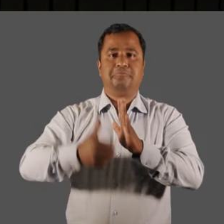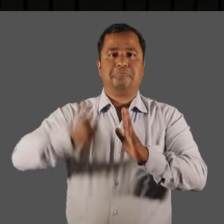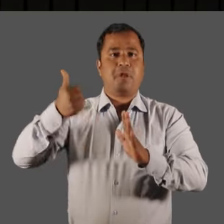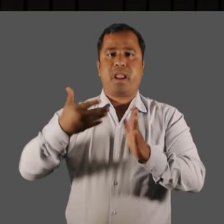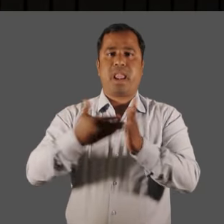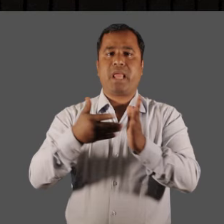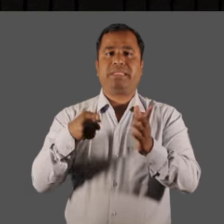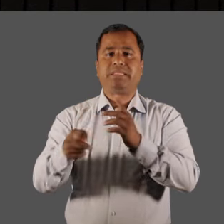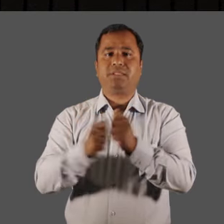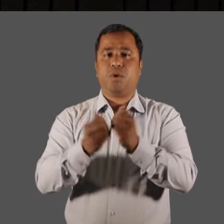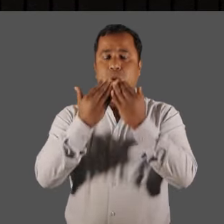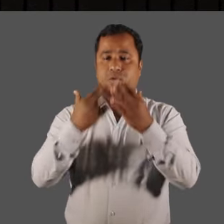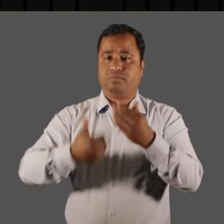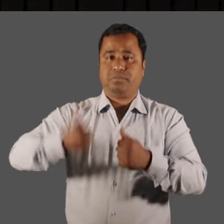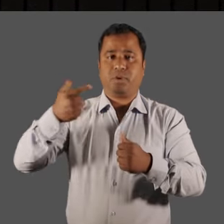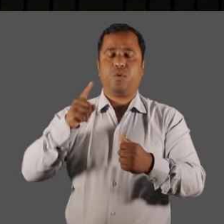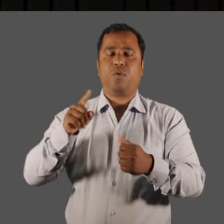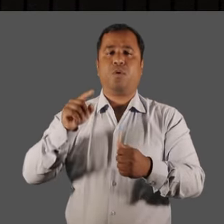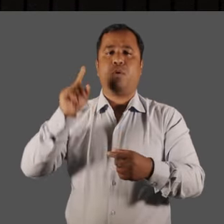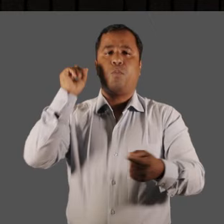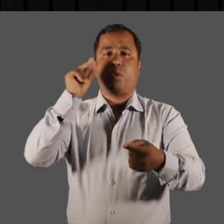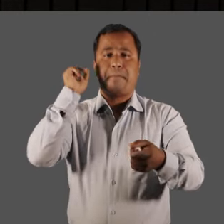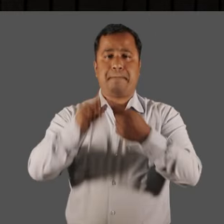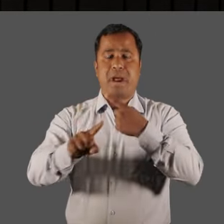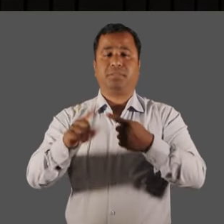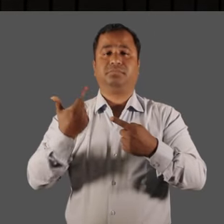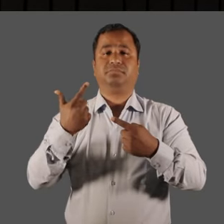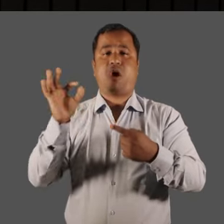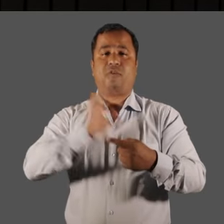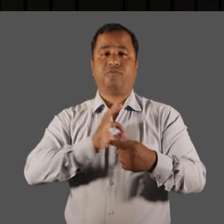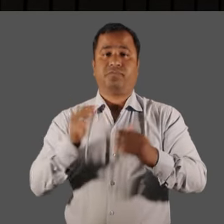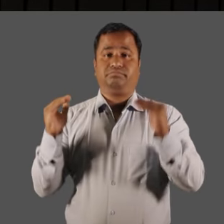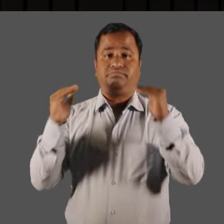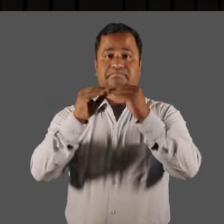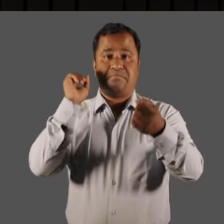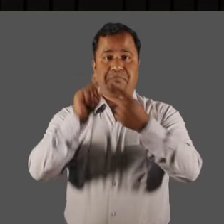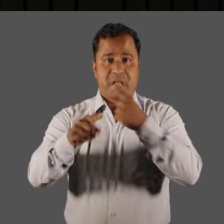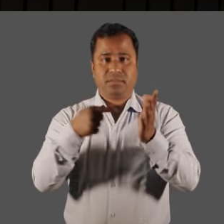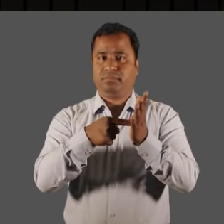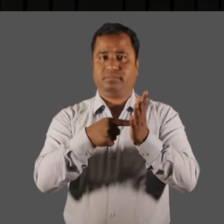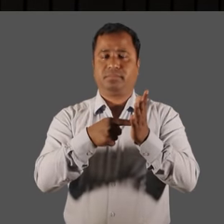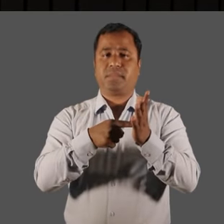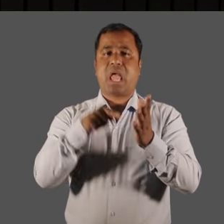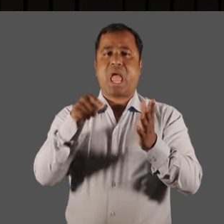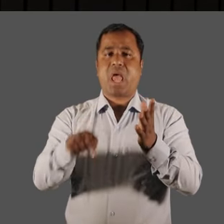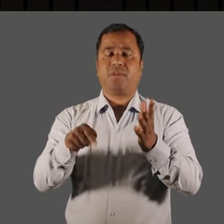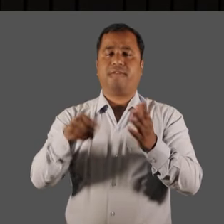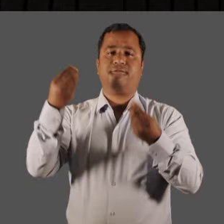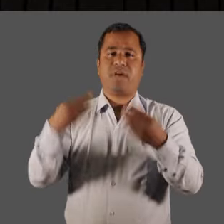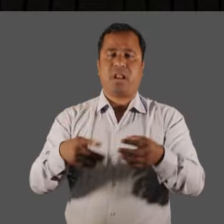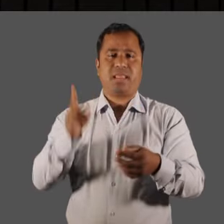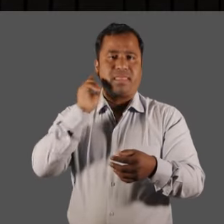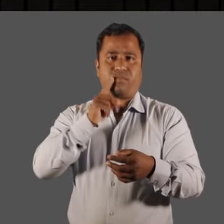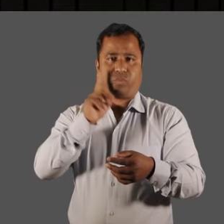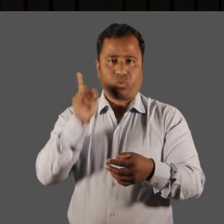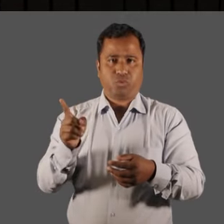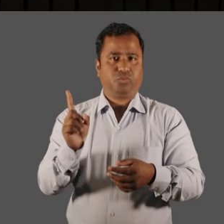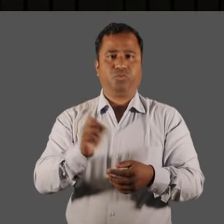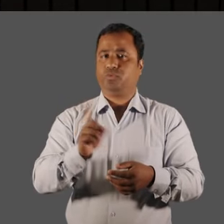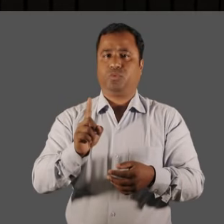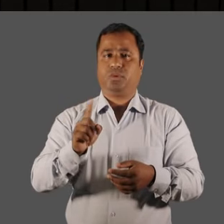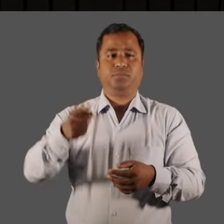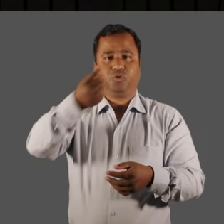বড় জায়গায় যায় সেখানে আসলে সে কম্পিট করতে পারে না। এটার জন্য না আমি আসলে তাকে কখনোই দোষ দেই না, একজন শ্রবণ প্রতিবন্ধী মানুষের দোষ না, এটা